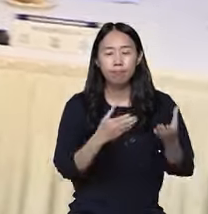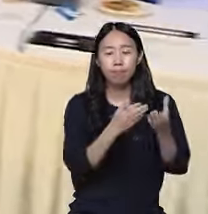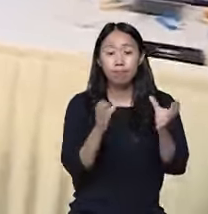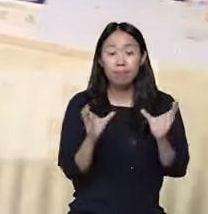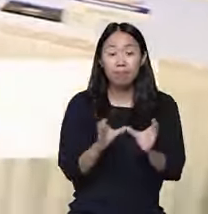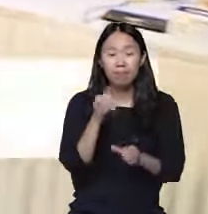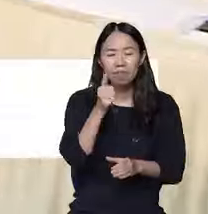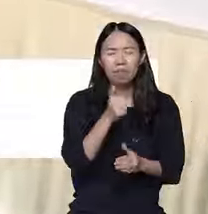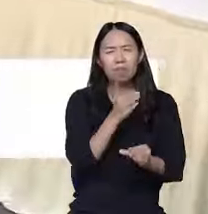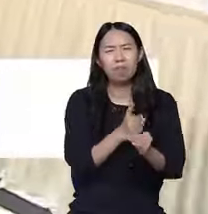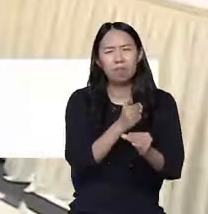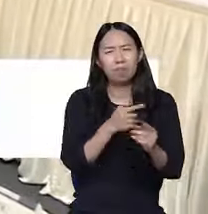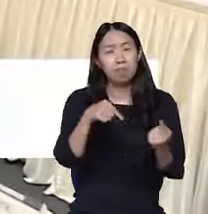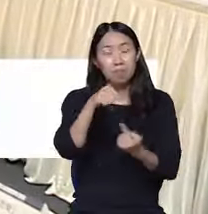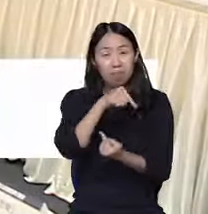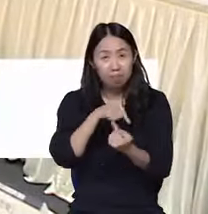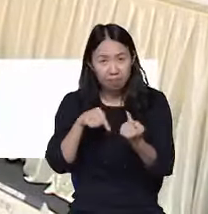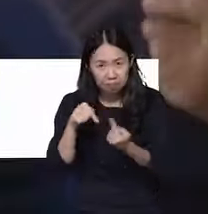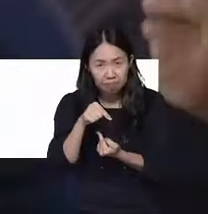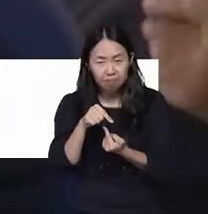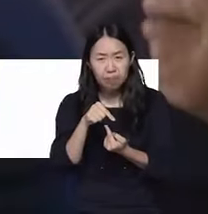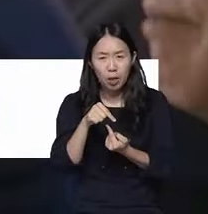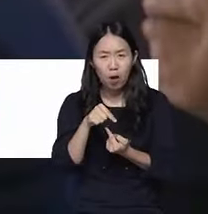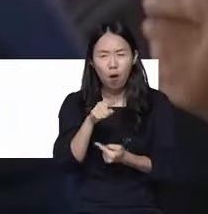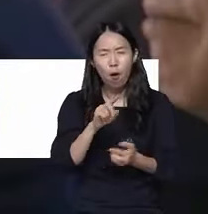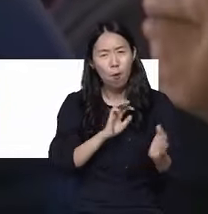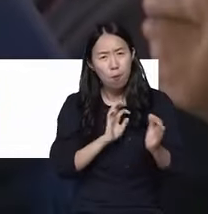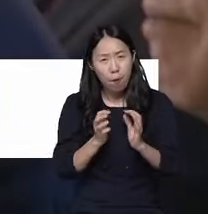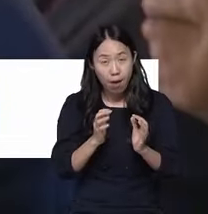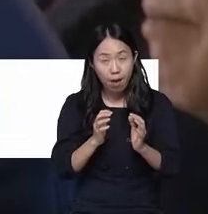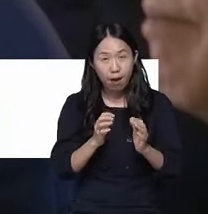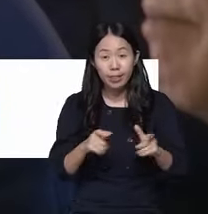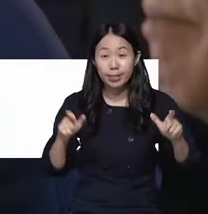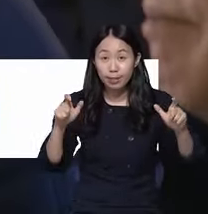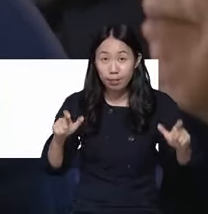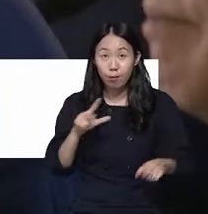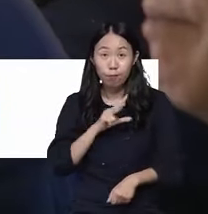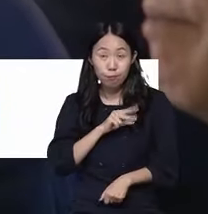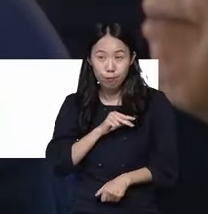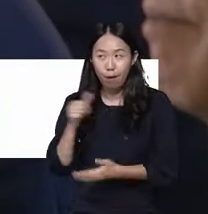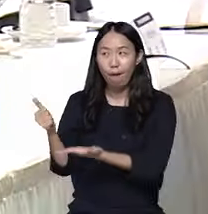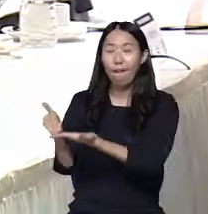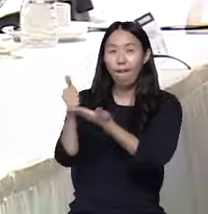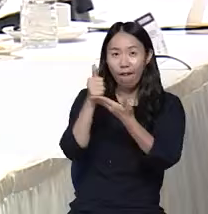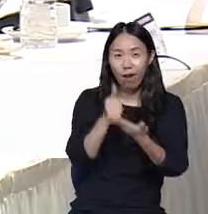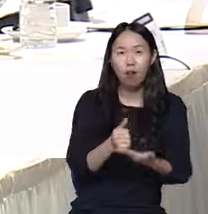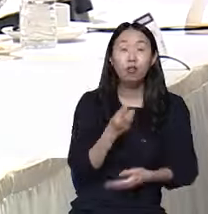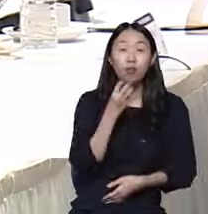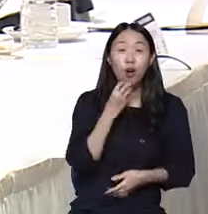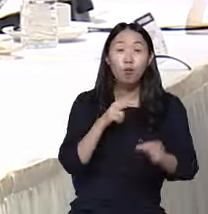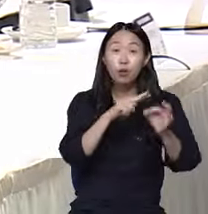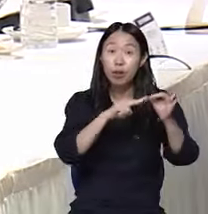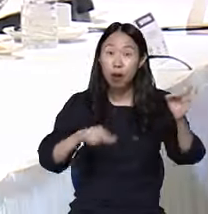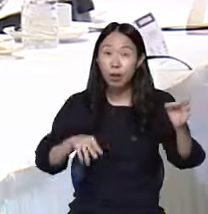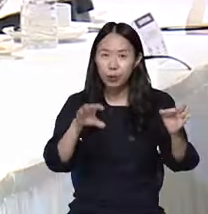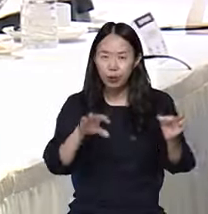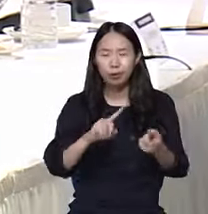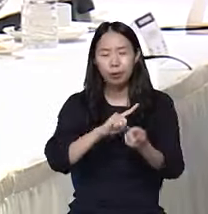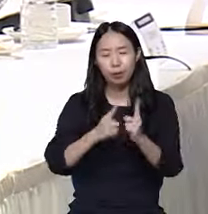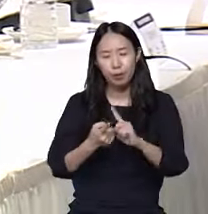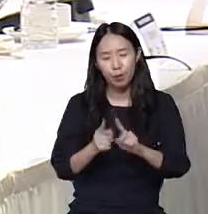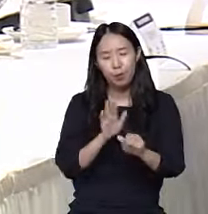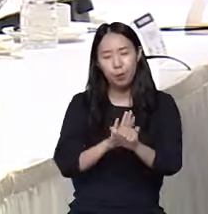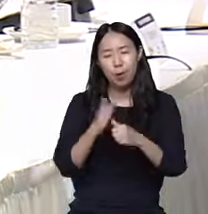단체장들이 중심이 돼 운영되었던 영호남 시도지사 협력회의가 지역구 국회의원들을 초대해 서울 여의도에서